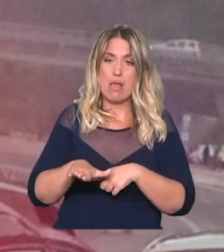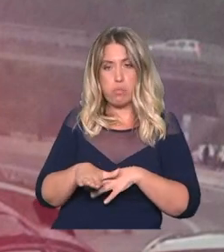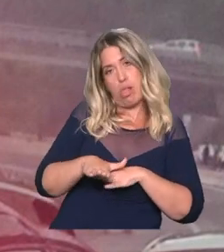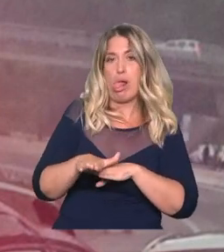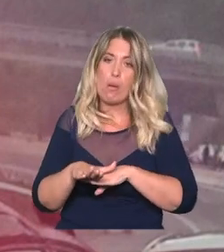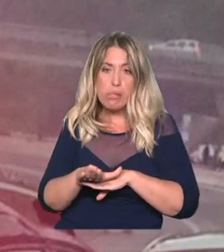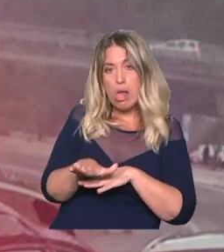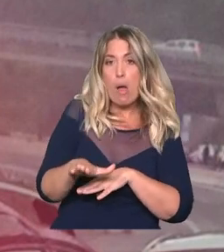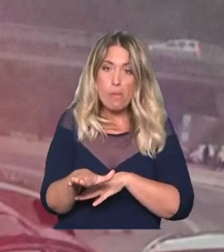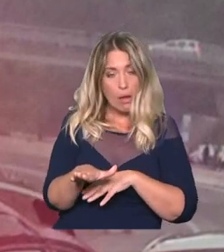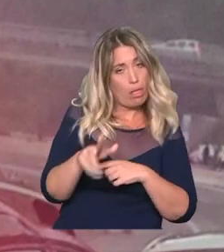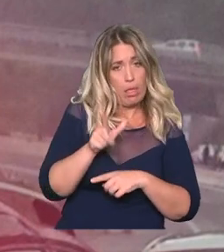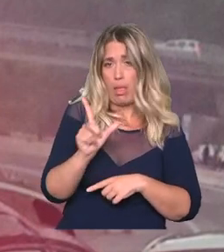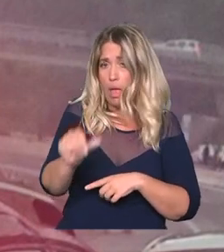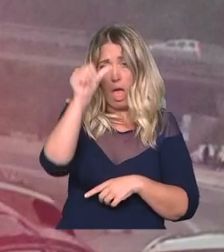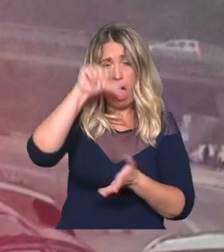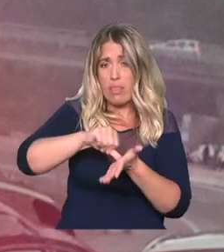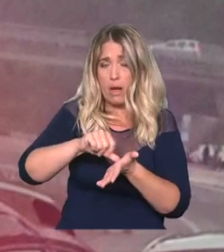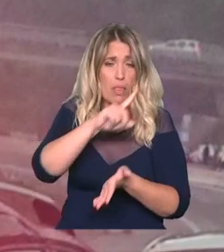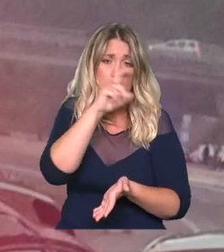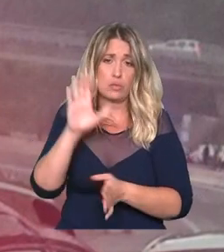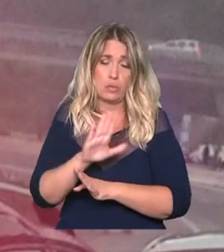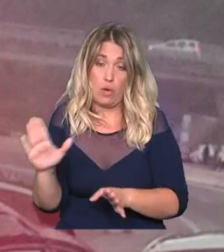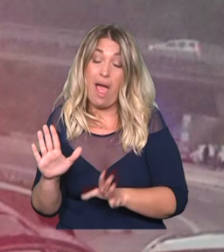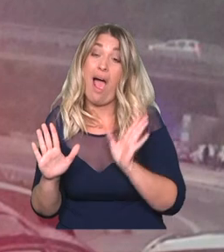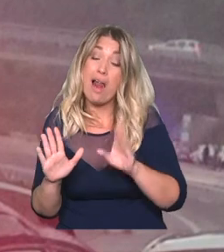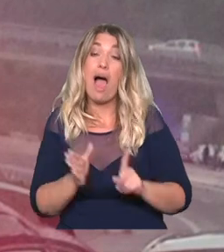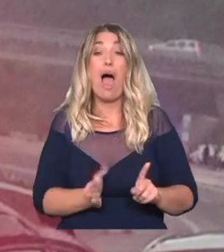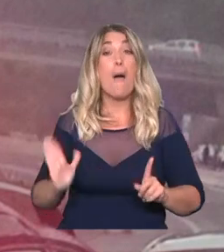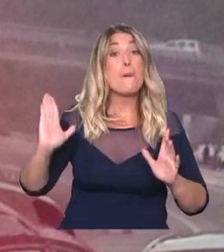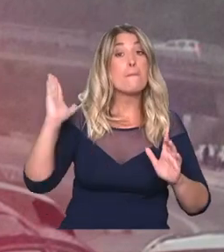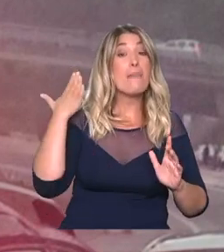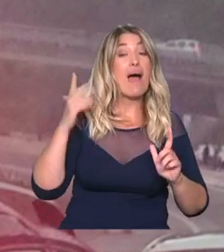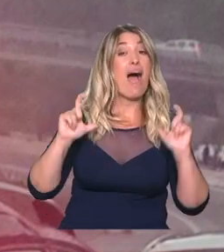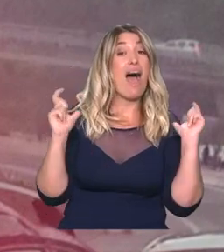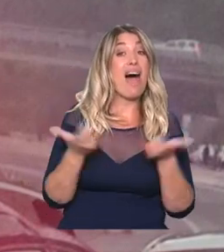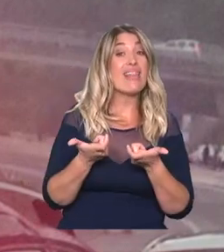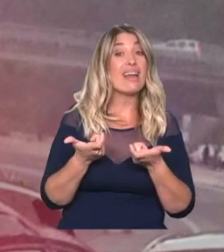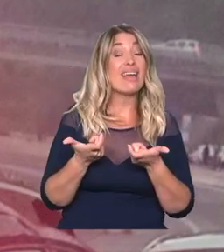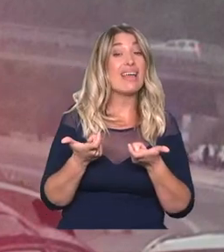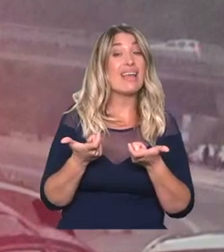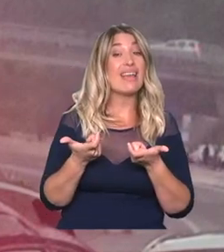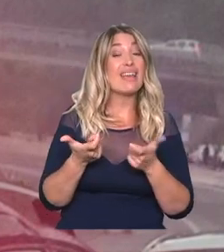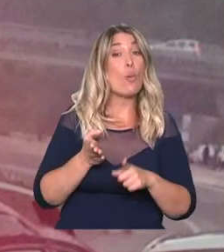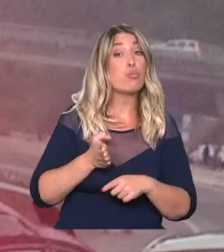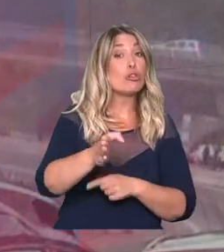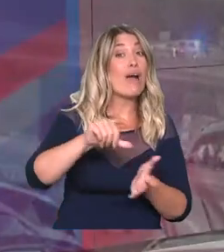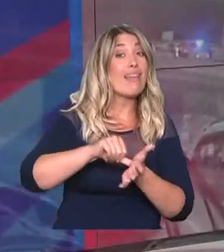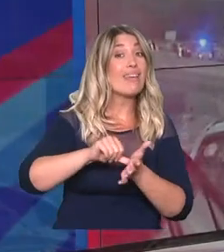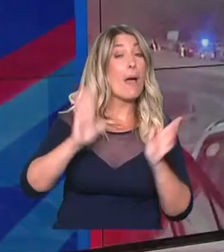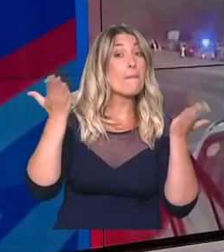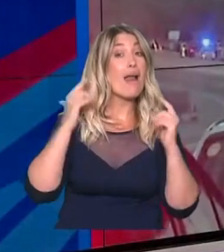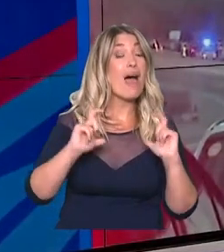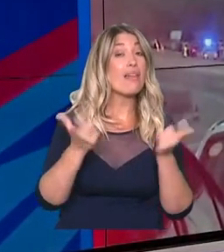η κίνηση προς Αθήνα, αλλά όμως η παλαιά Εθνική Οδός είναι κλειστή στο ρεύμα προς Αθήνα. Άρα, ένα